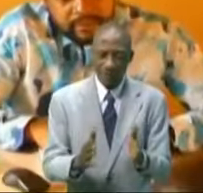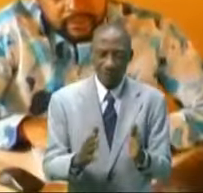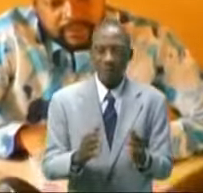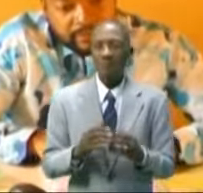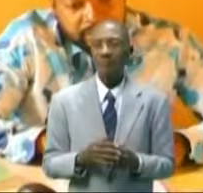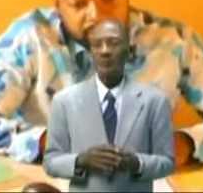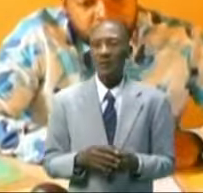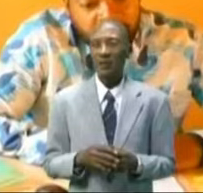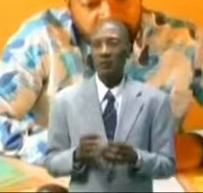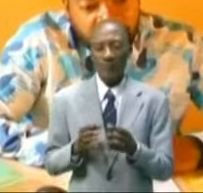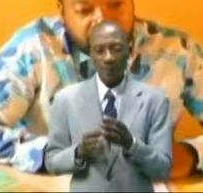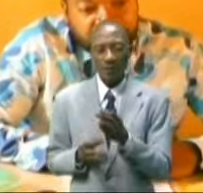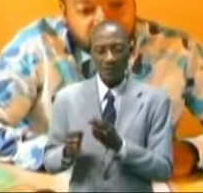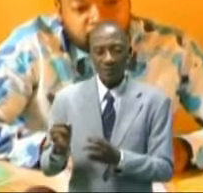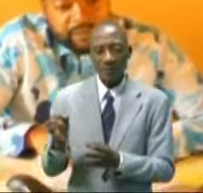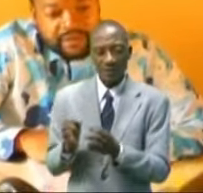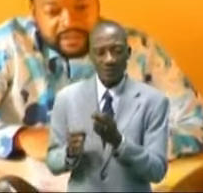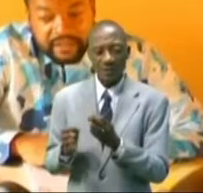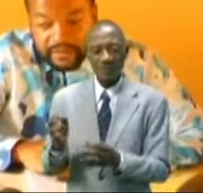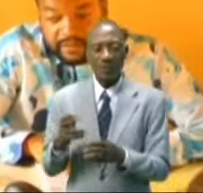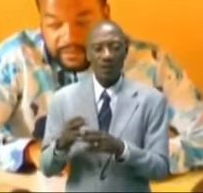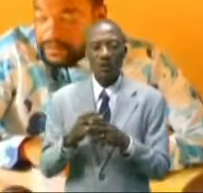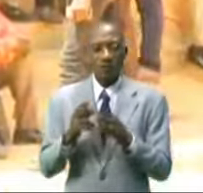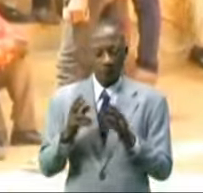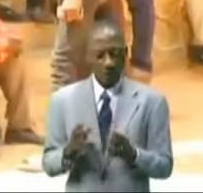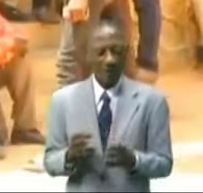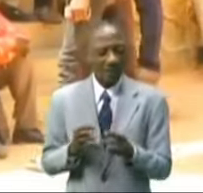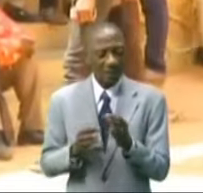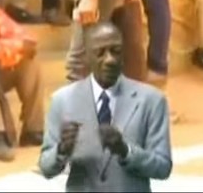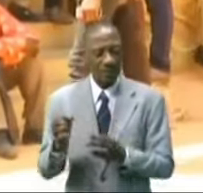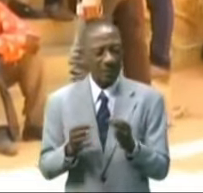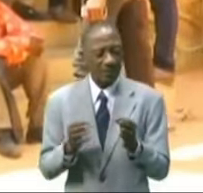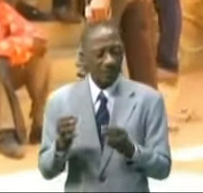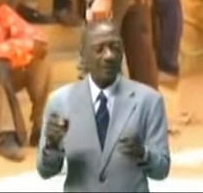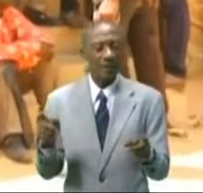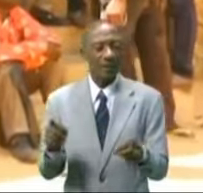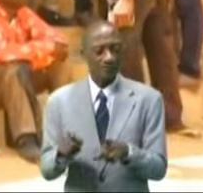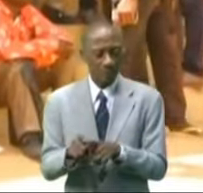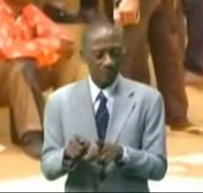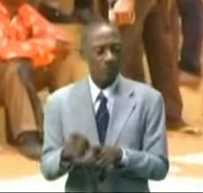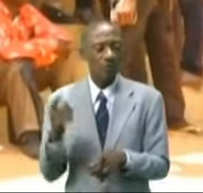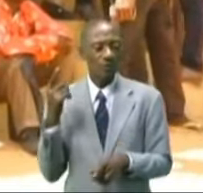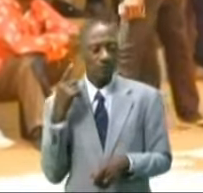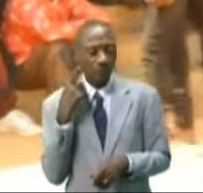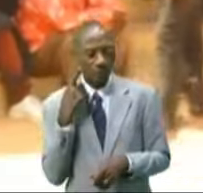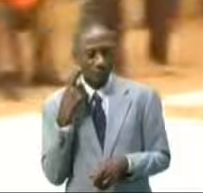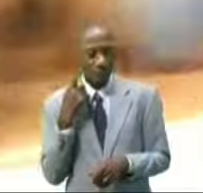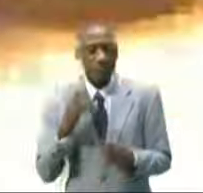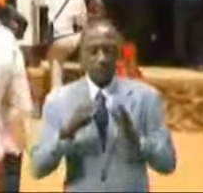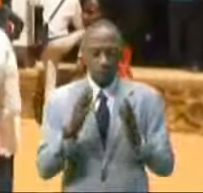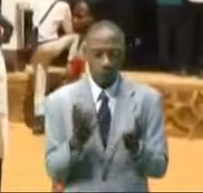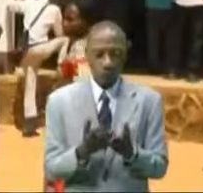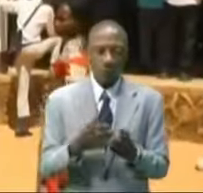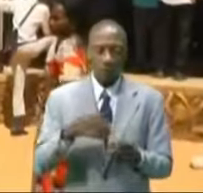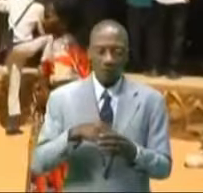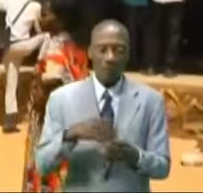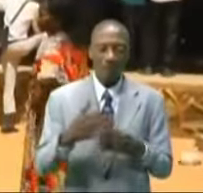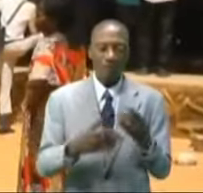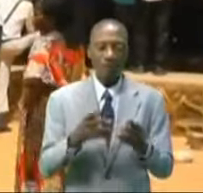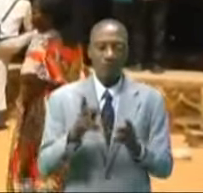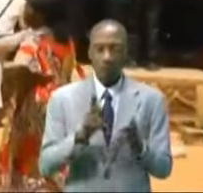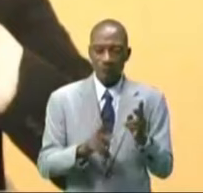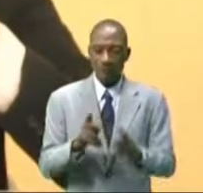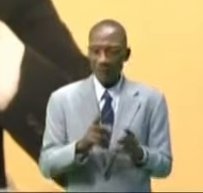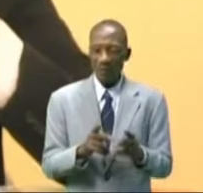explications lui fournies par les contrôleurs. Même chose dans d'autres entités où les missionnaires de la fonction publique y travaillent d'arrache-pied. Avec un